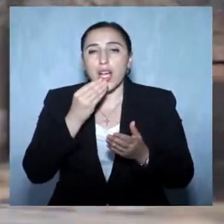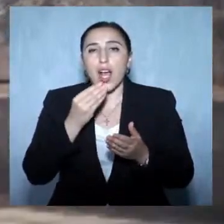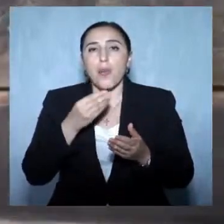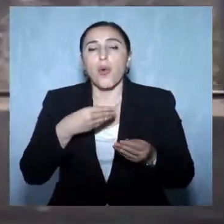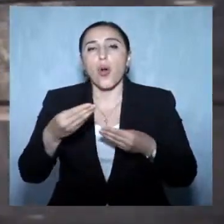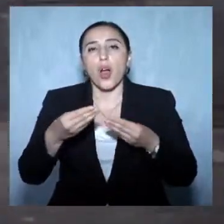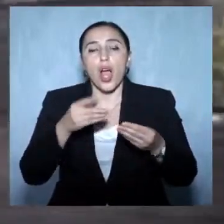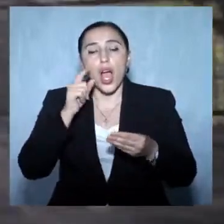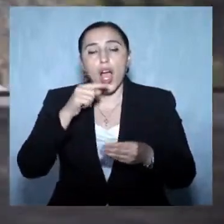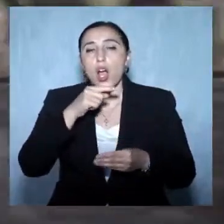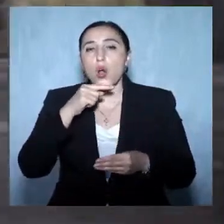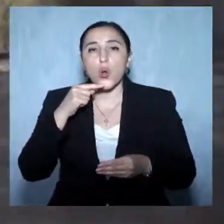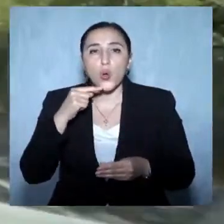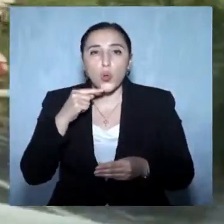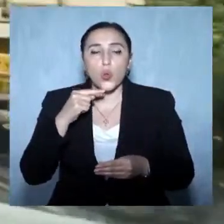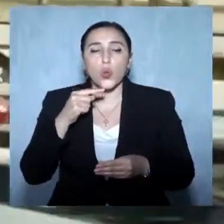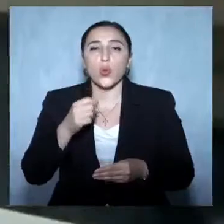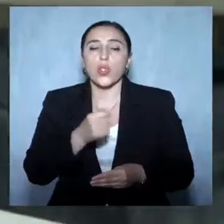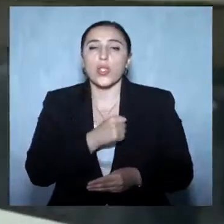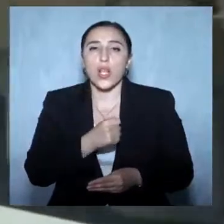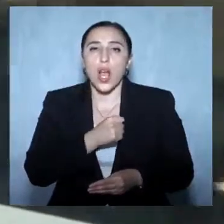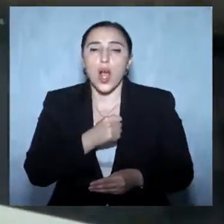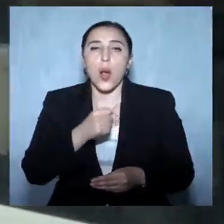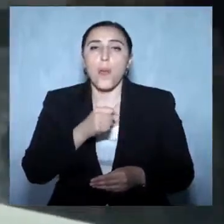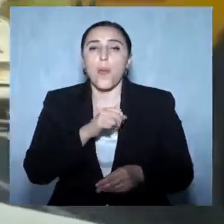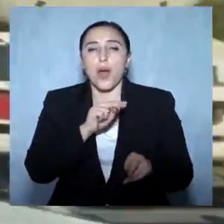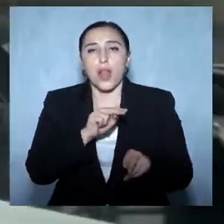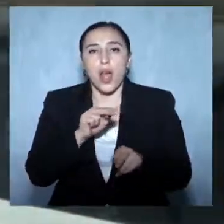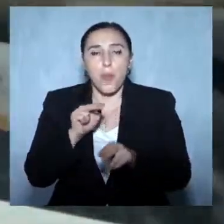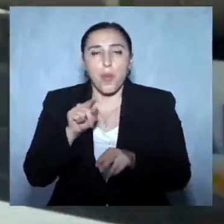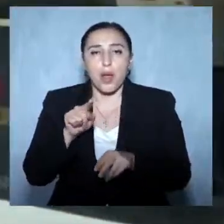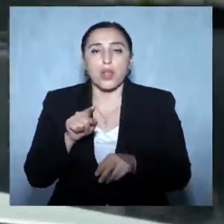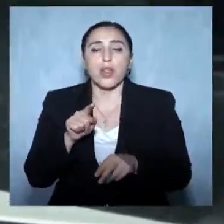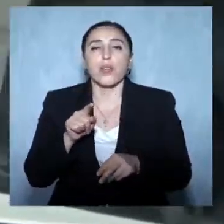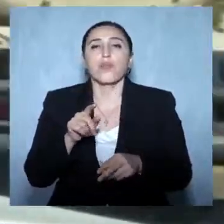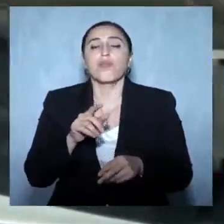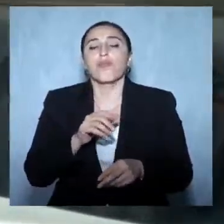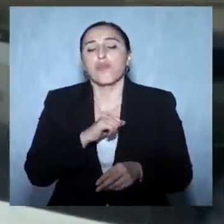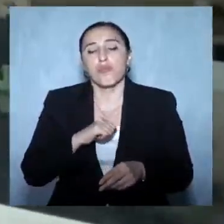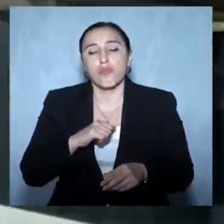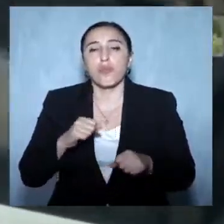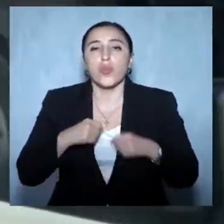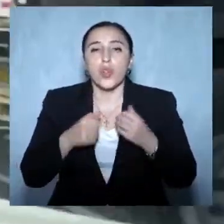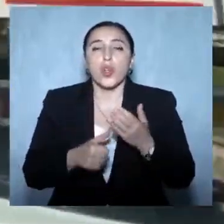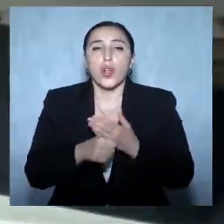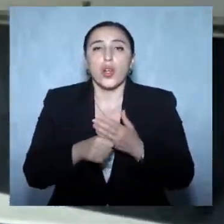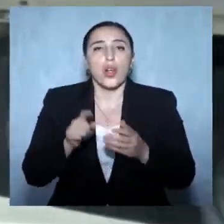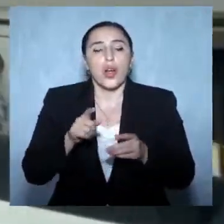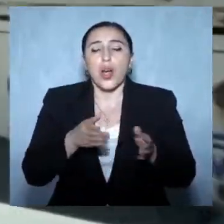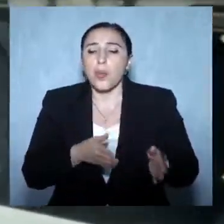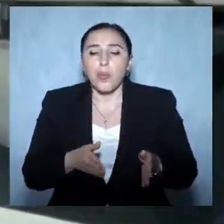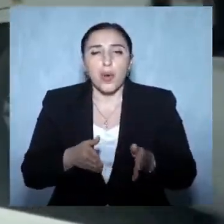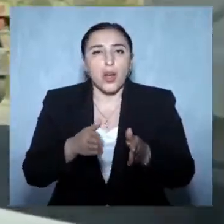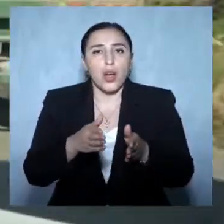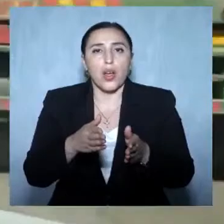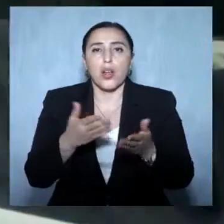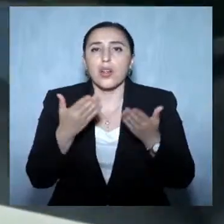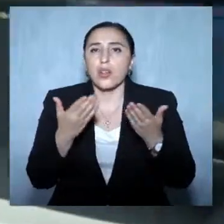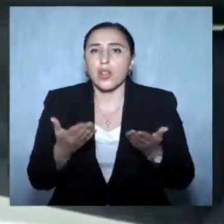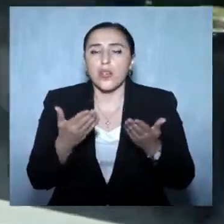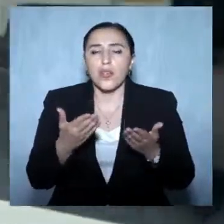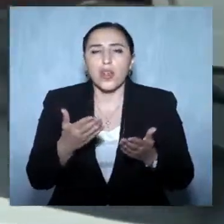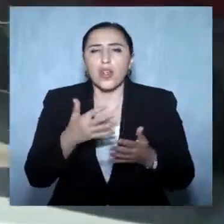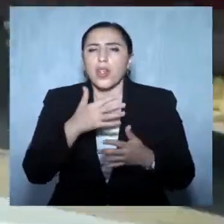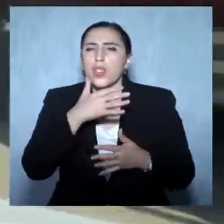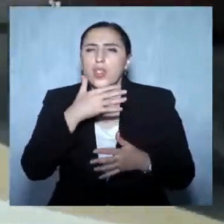և ռուս սահմանապահների ուղեքցությամբ։ գորիսի փող կաղաքապետնասում է իրավիճակնան փող է, մայրուղու այդ հատվածում այժմել